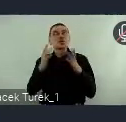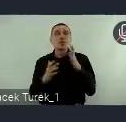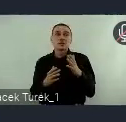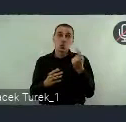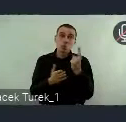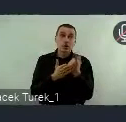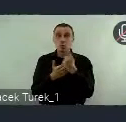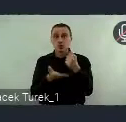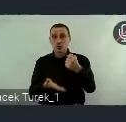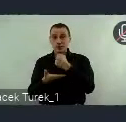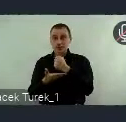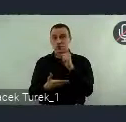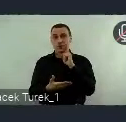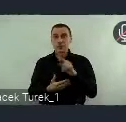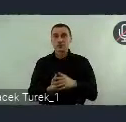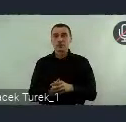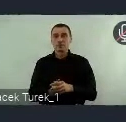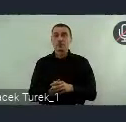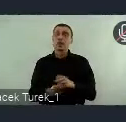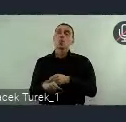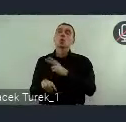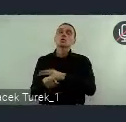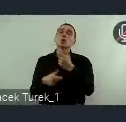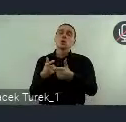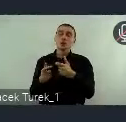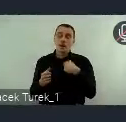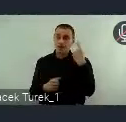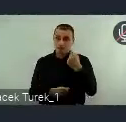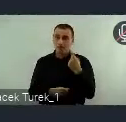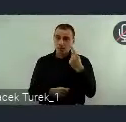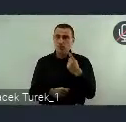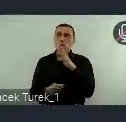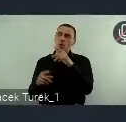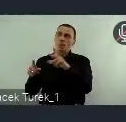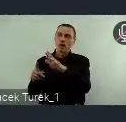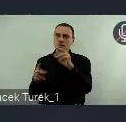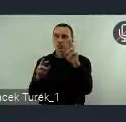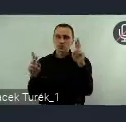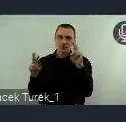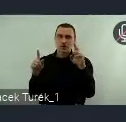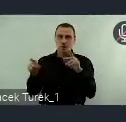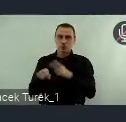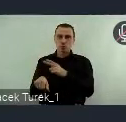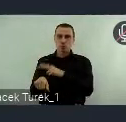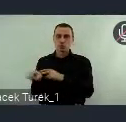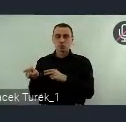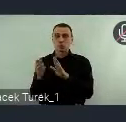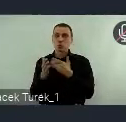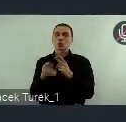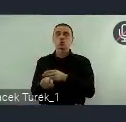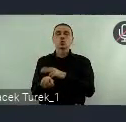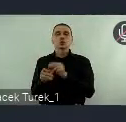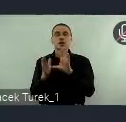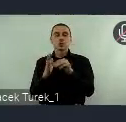sensie jaka będzie taktyka urzędów ja się spodziewam zdrowego rozsądku jeżeli Urząd Miasta Łodzi ma niedostępne